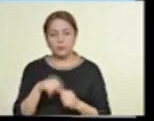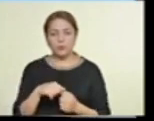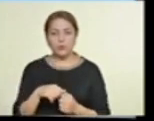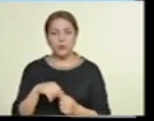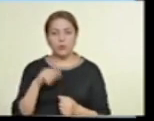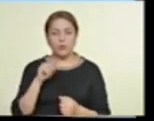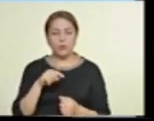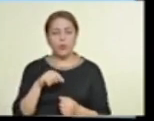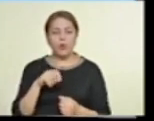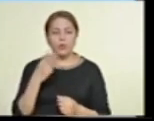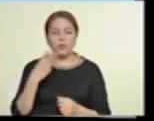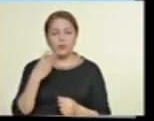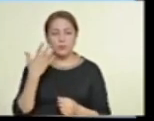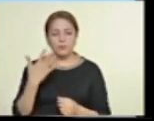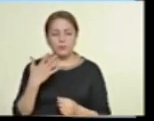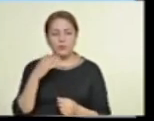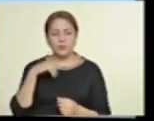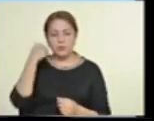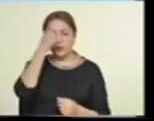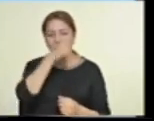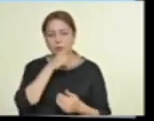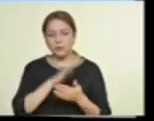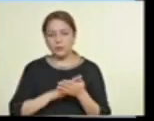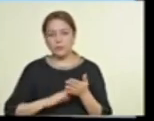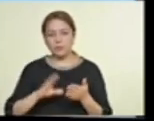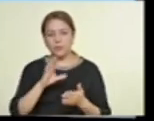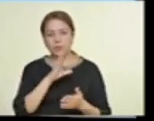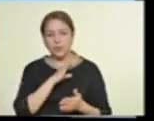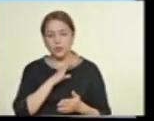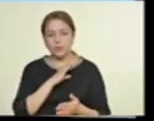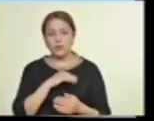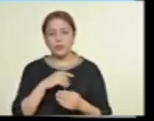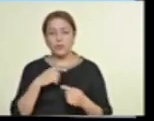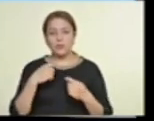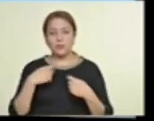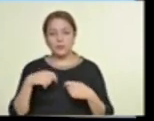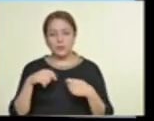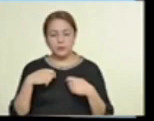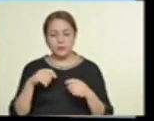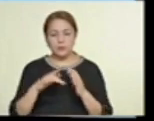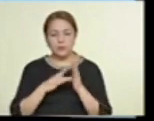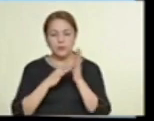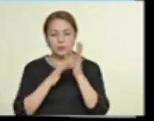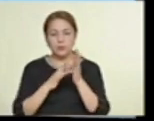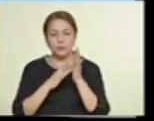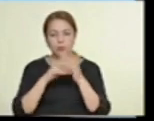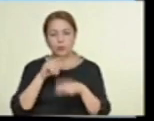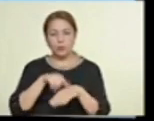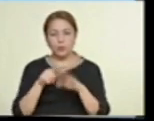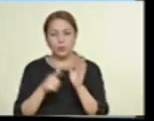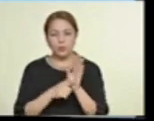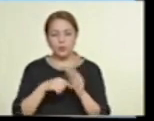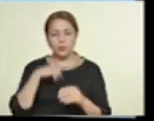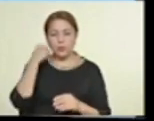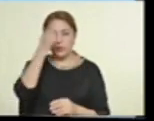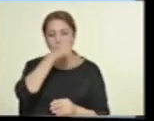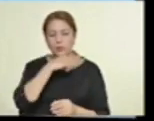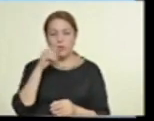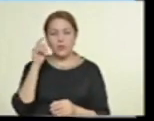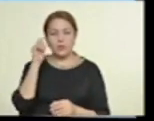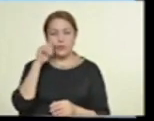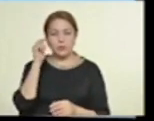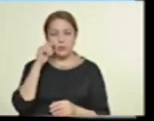Polo 25 yil davom etgan sayohatning 17 yilini Xitoydagi, demak, Mo'g'ullar xoni Xubilay saroyida